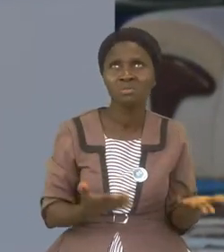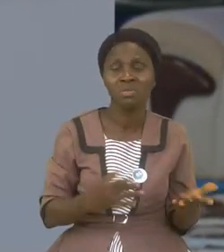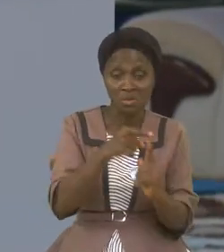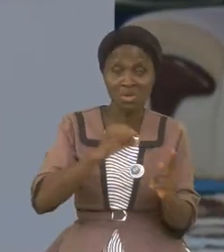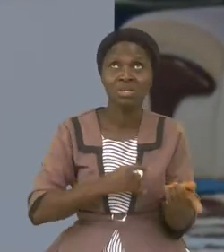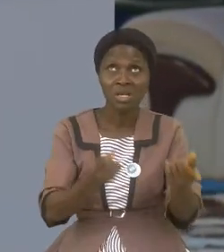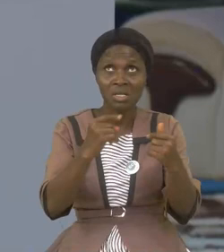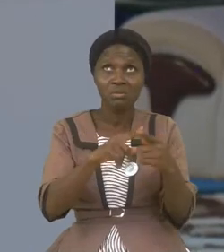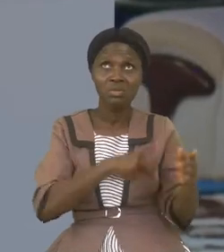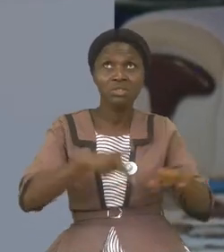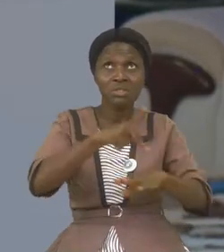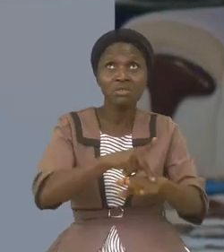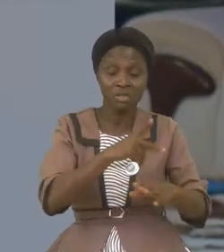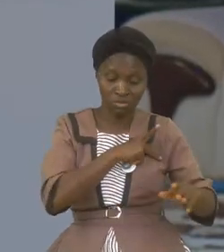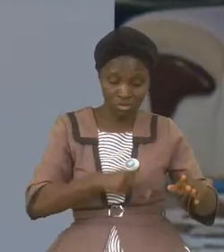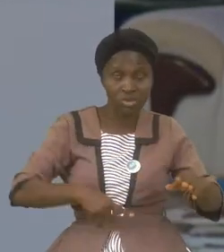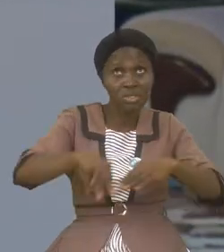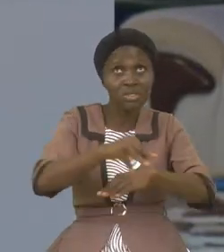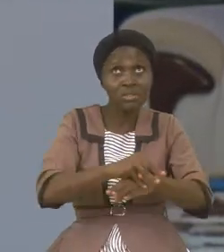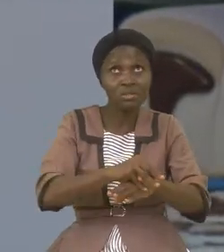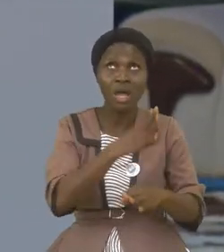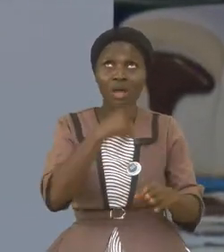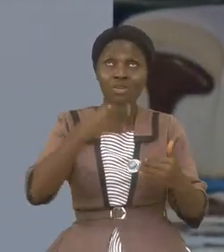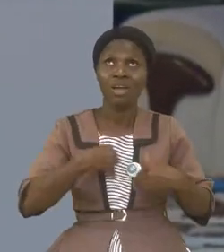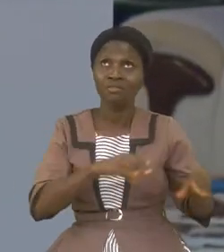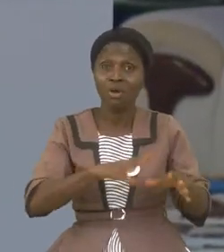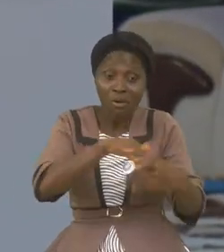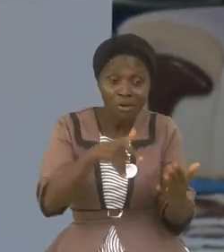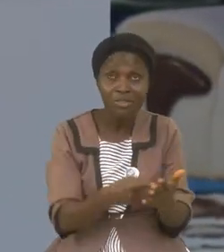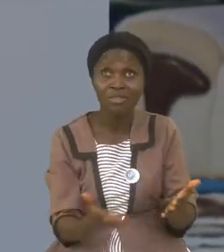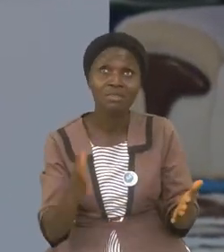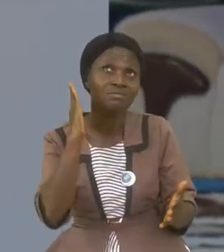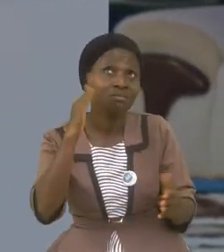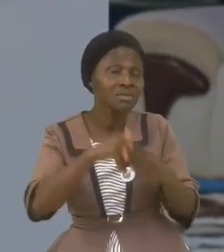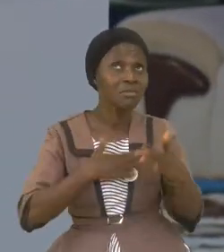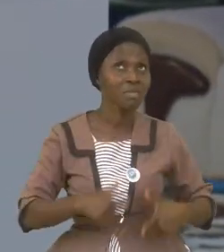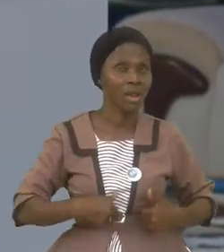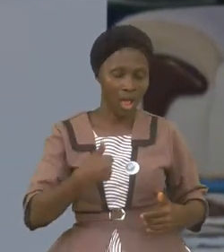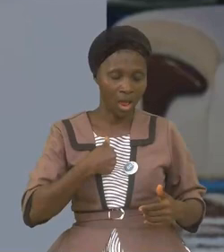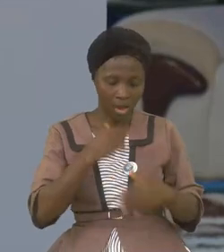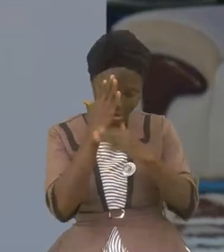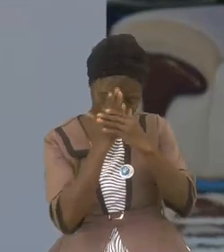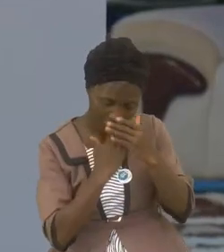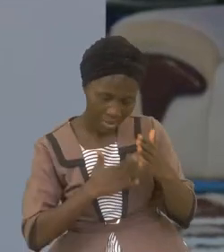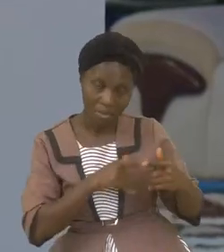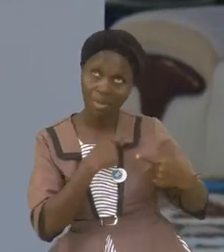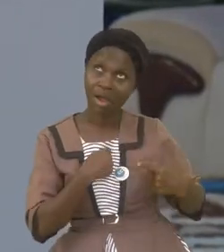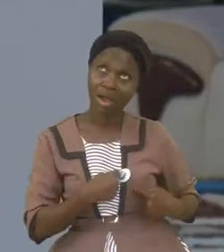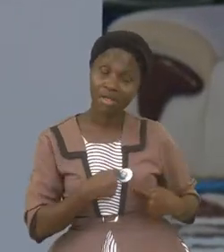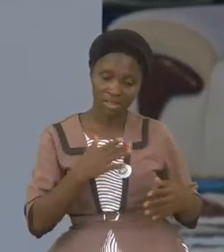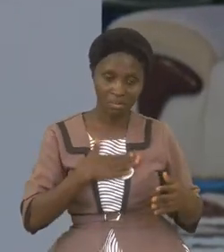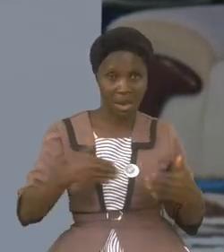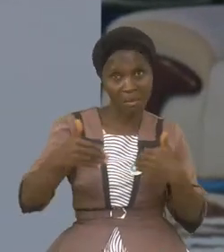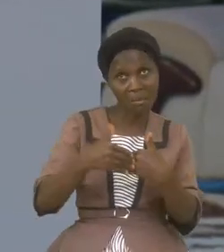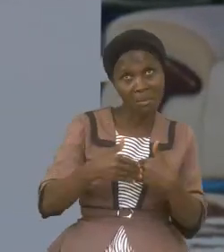grâce. Qu'est-ce que j'ai? Lorsque je suis venu dans le royaume, maintenant je suis dans le royaume. Tu fais tout ceci pour moi. Seigneur, je fléchis mes